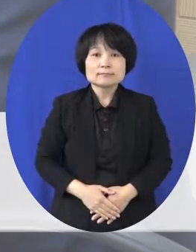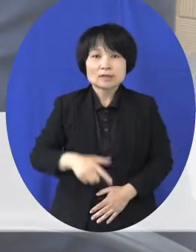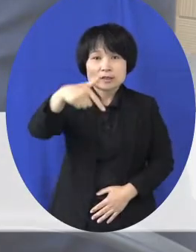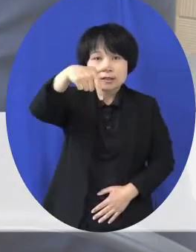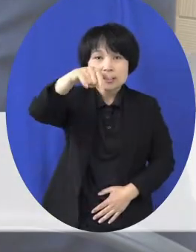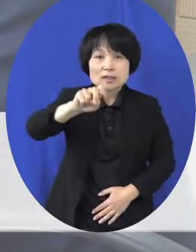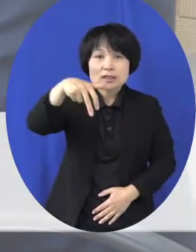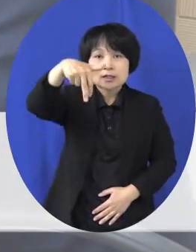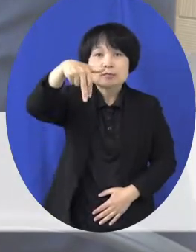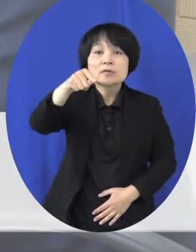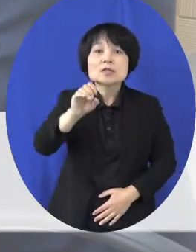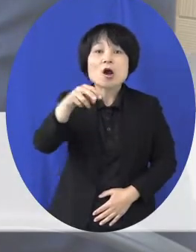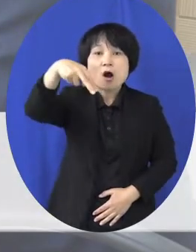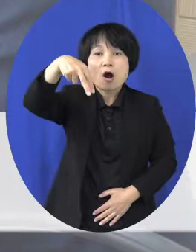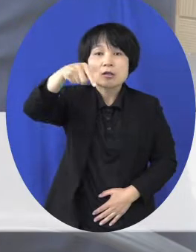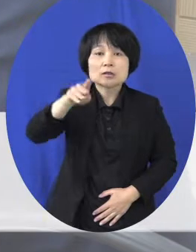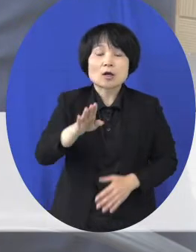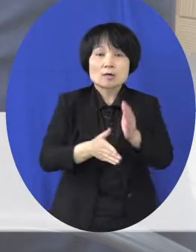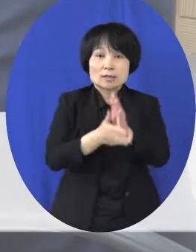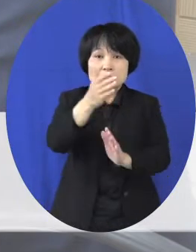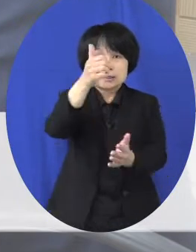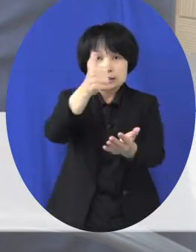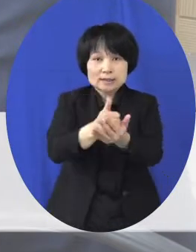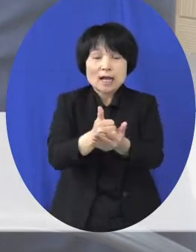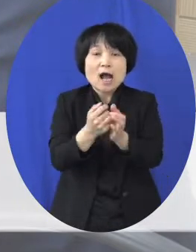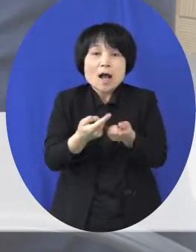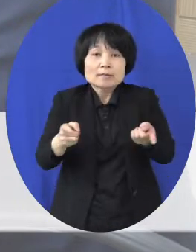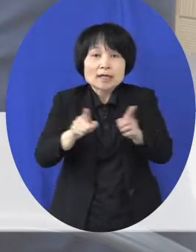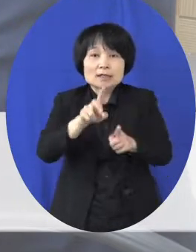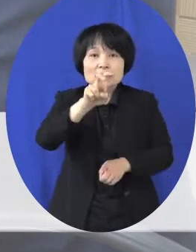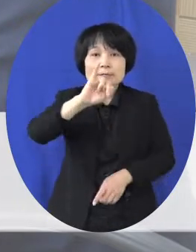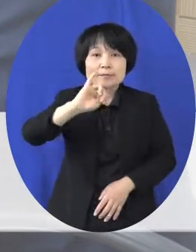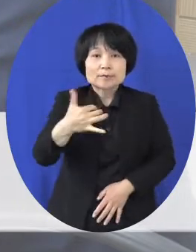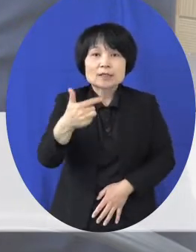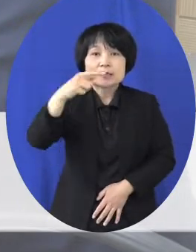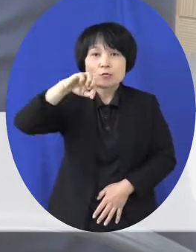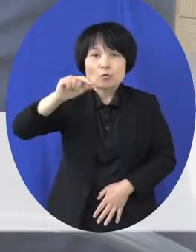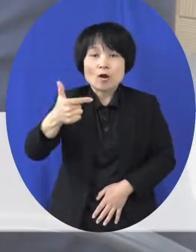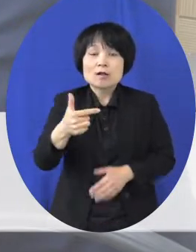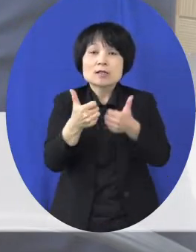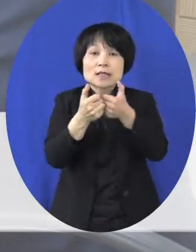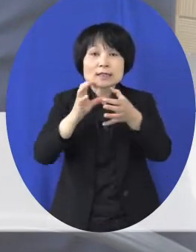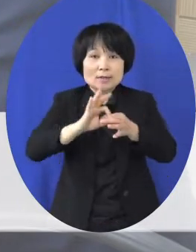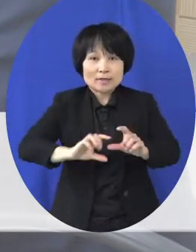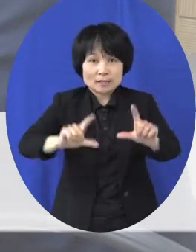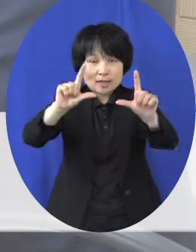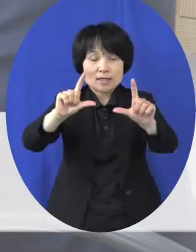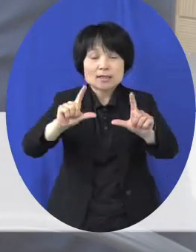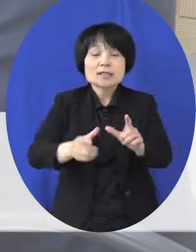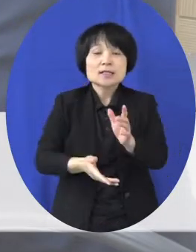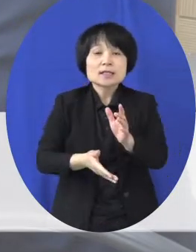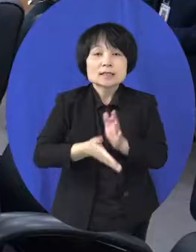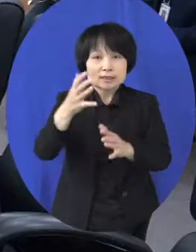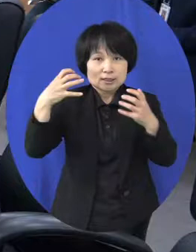김정석 공주시장과 함께한 민원 상담의 날이 지난 7일 오후 2시 시청 상황실에서